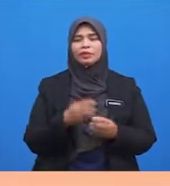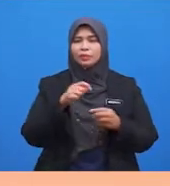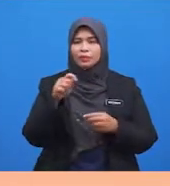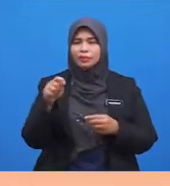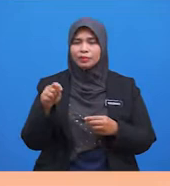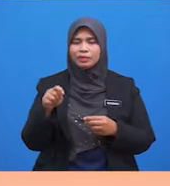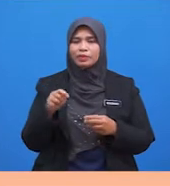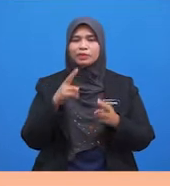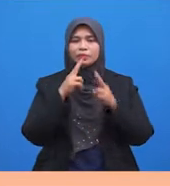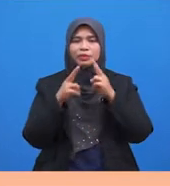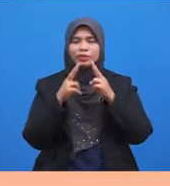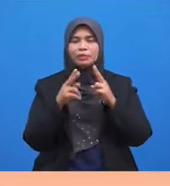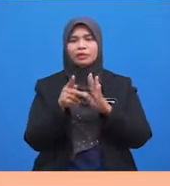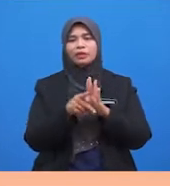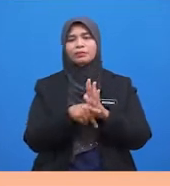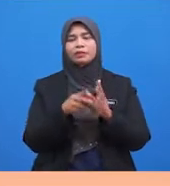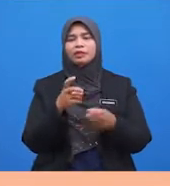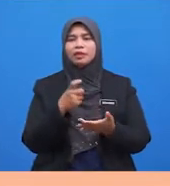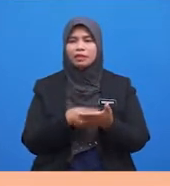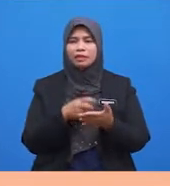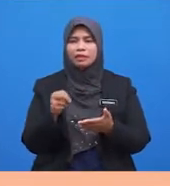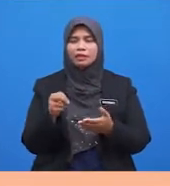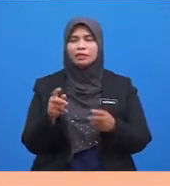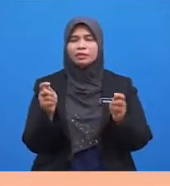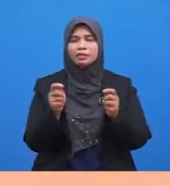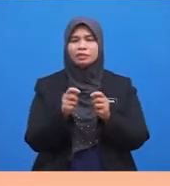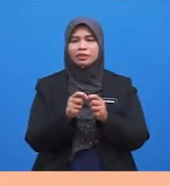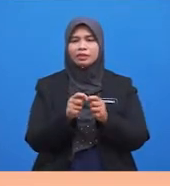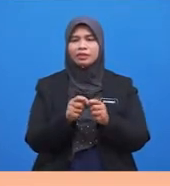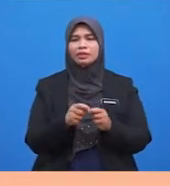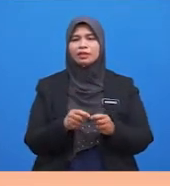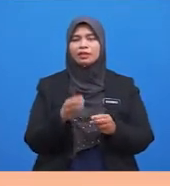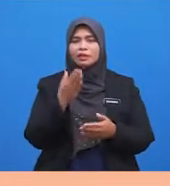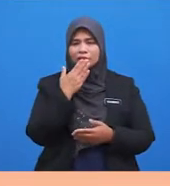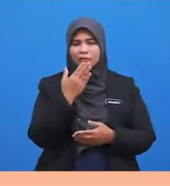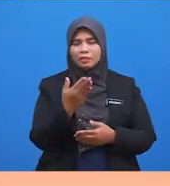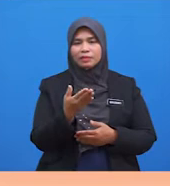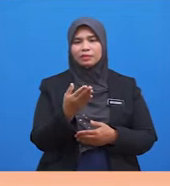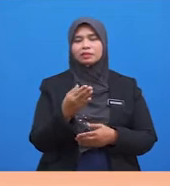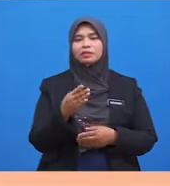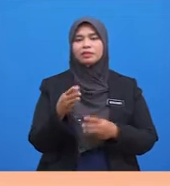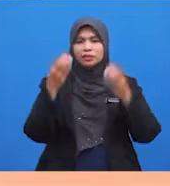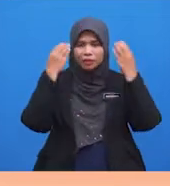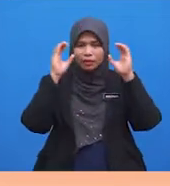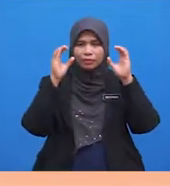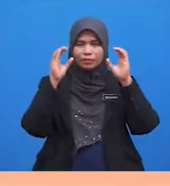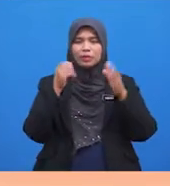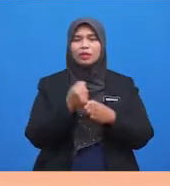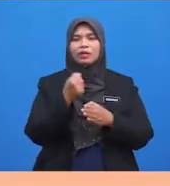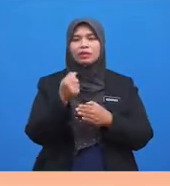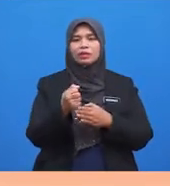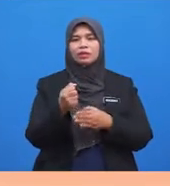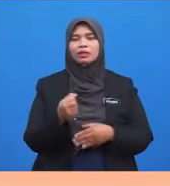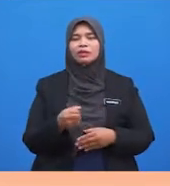Tulislah ucapan penghargaan seperti terima kasih cikgu